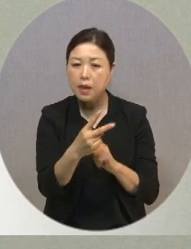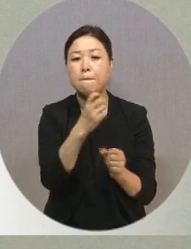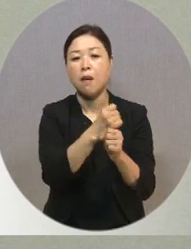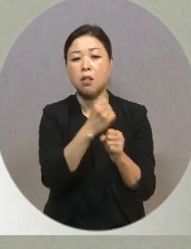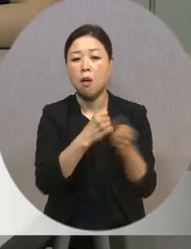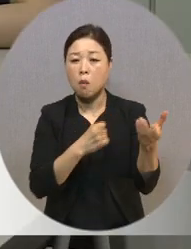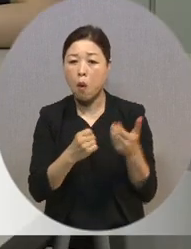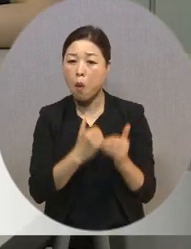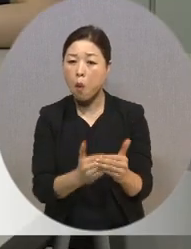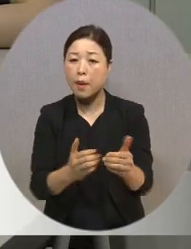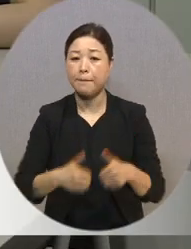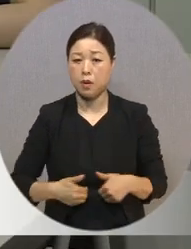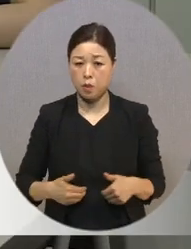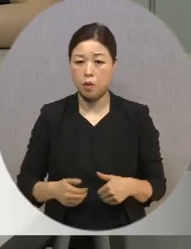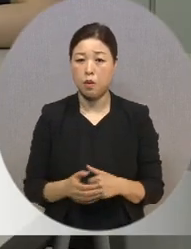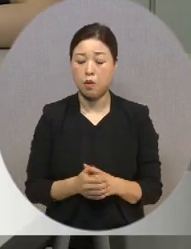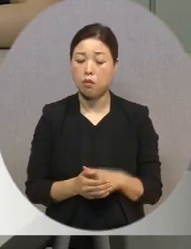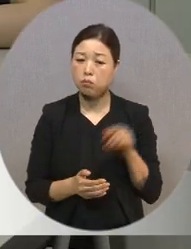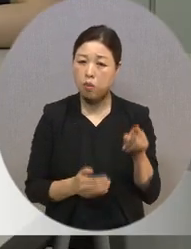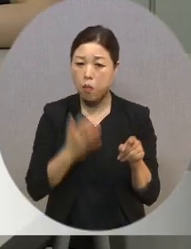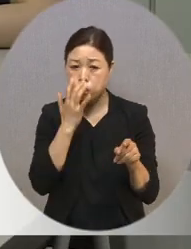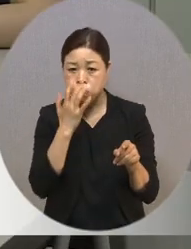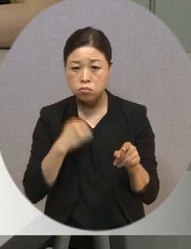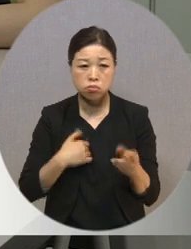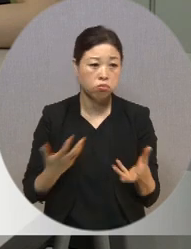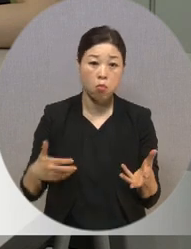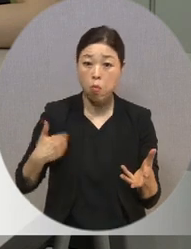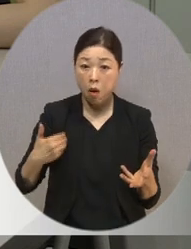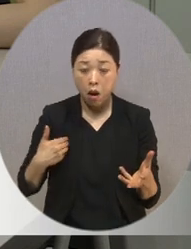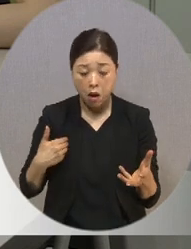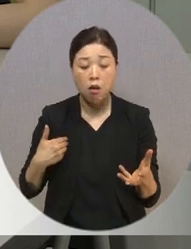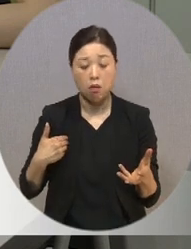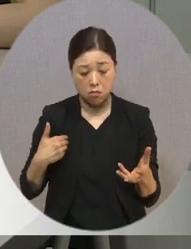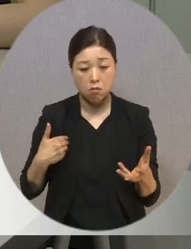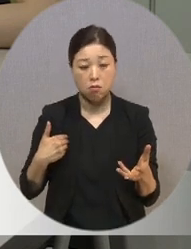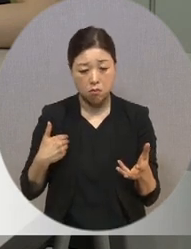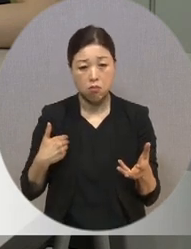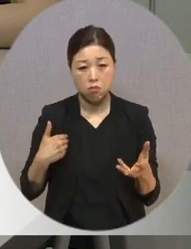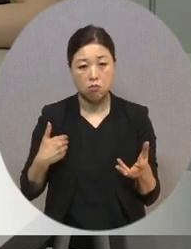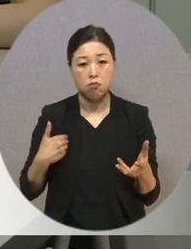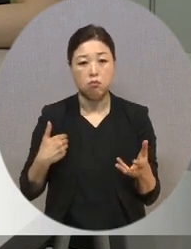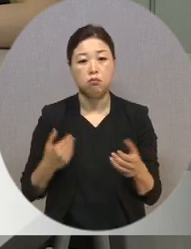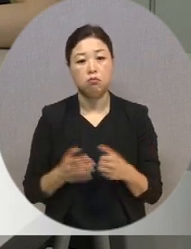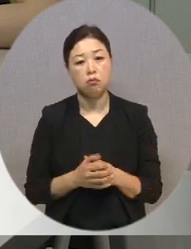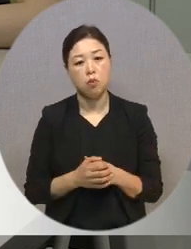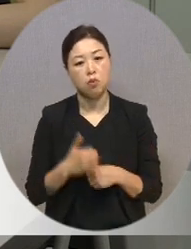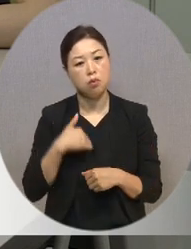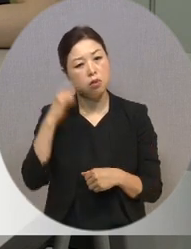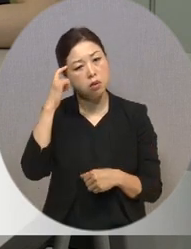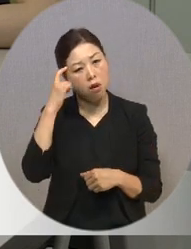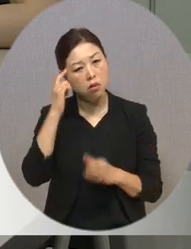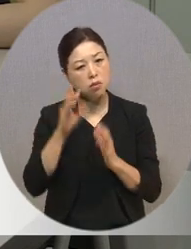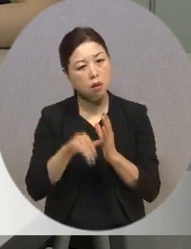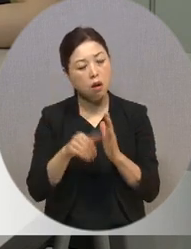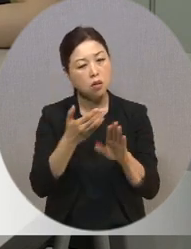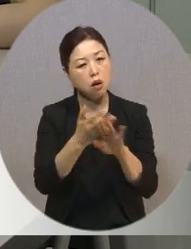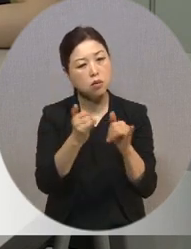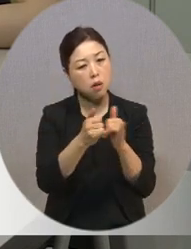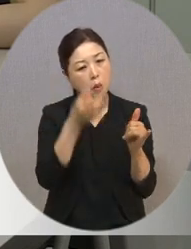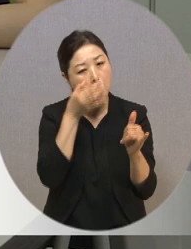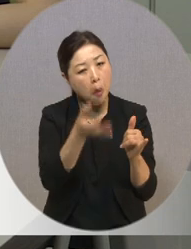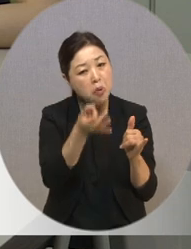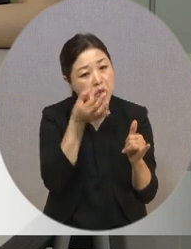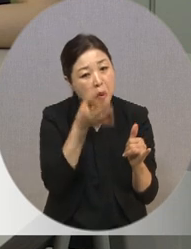절차를 밟아야 할 텐데 그런 것들을 스스로 알 수 없다는 점에서 제가 생각했을 때 타인에게만